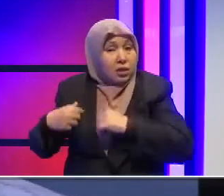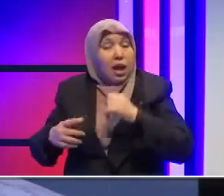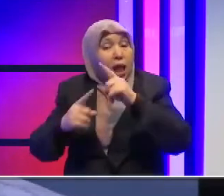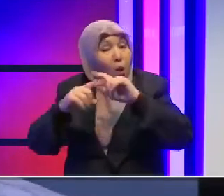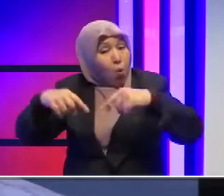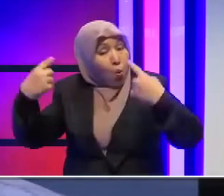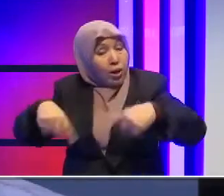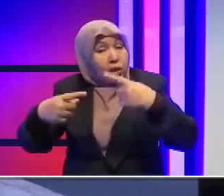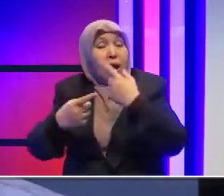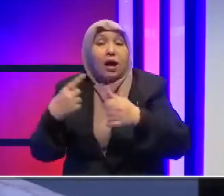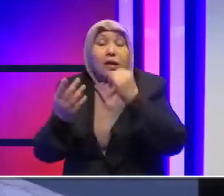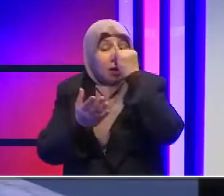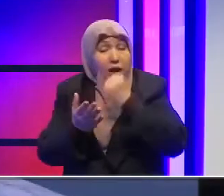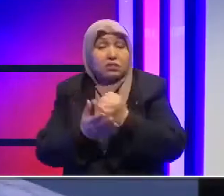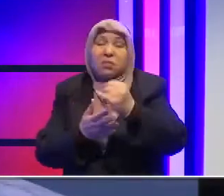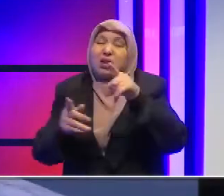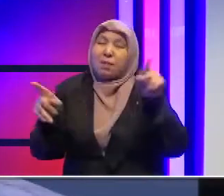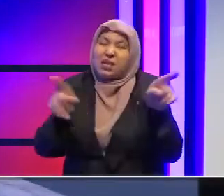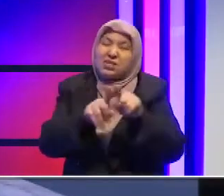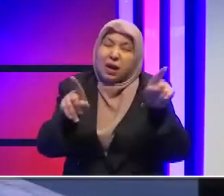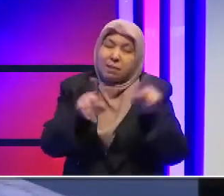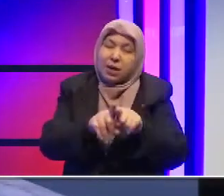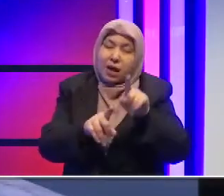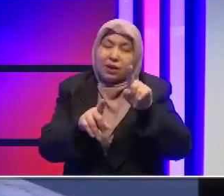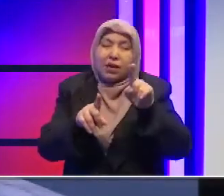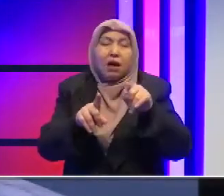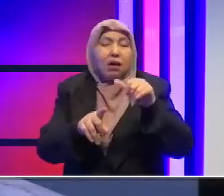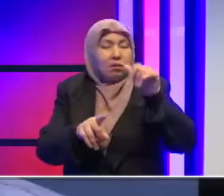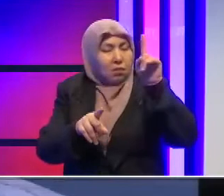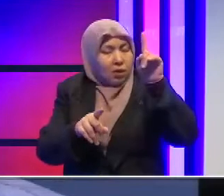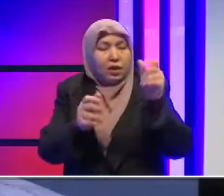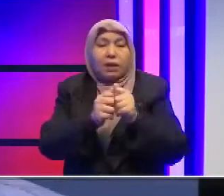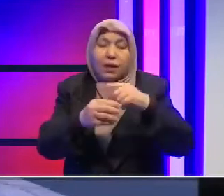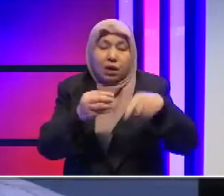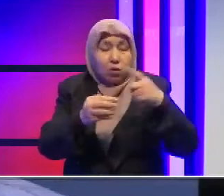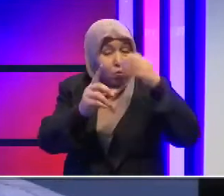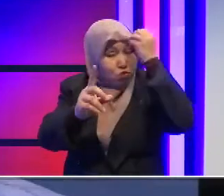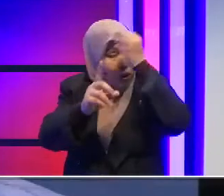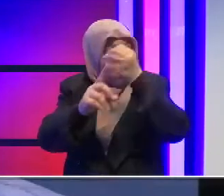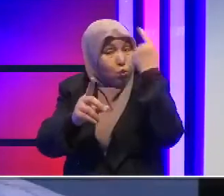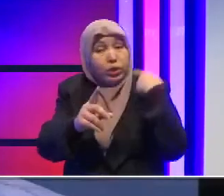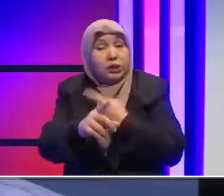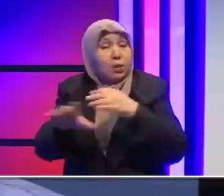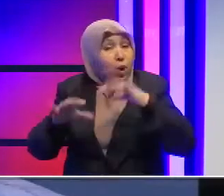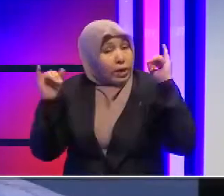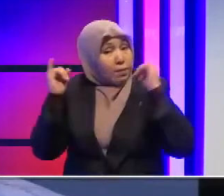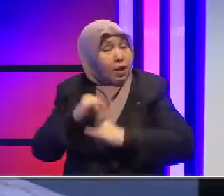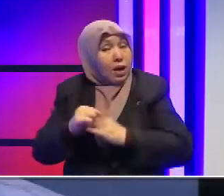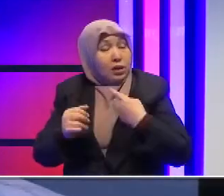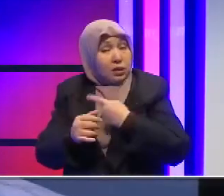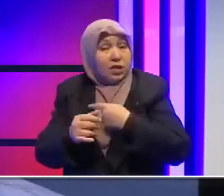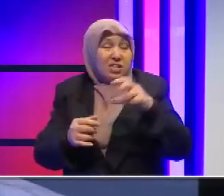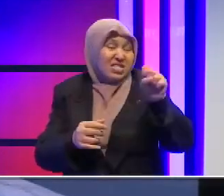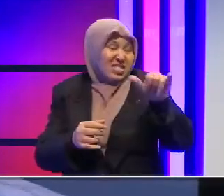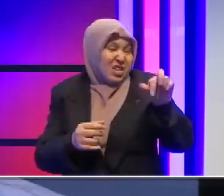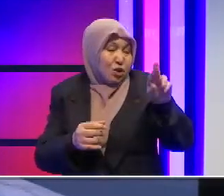ikhlas ialah syirik, menduakan Allah. Ikhlas kita hanya menjadikan Allah itulah tujuan bagi kita melakukan amal ibadat kita. Syirik